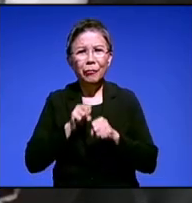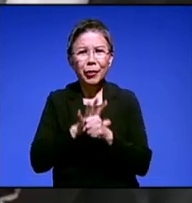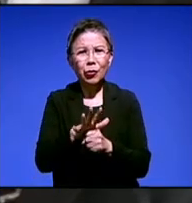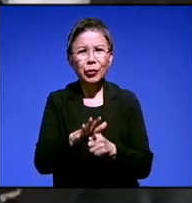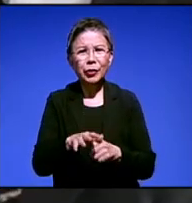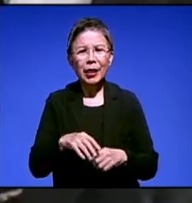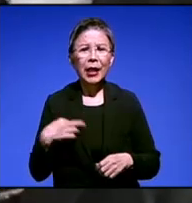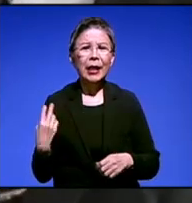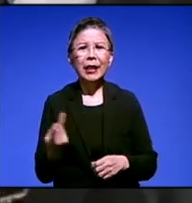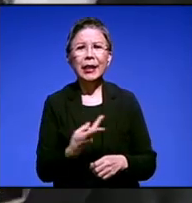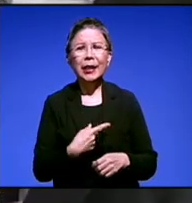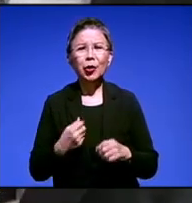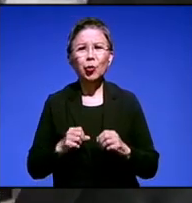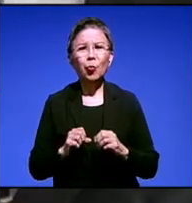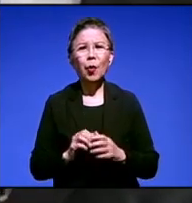ya?